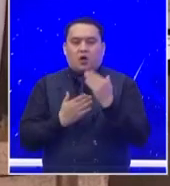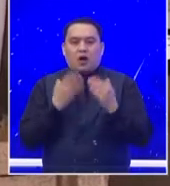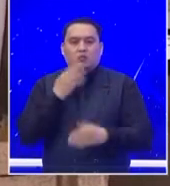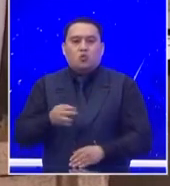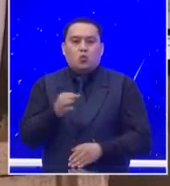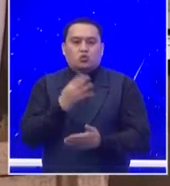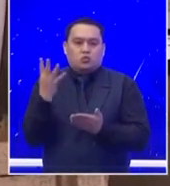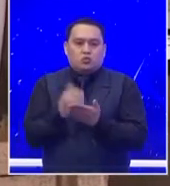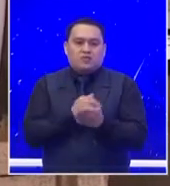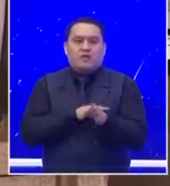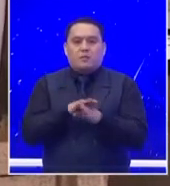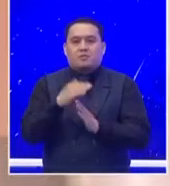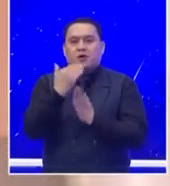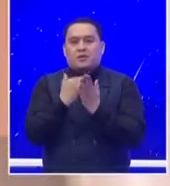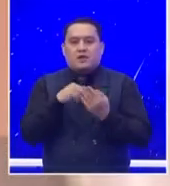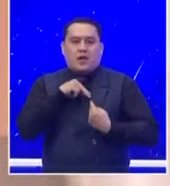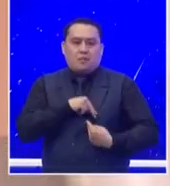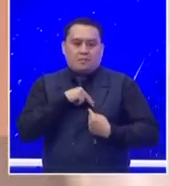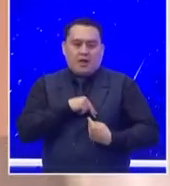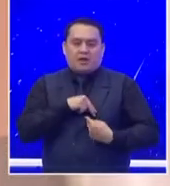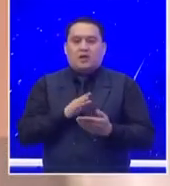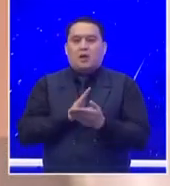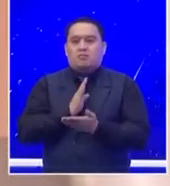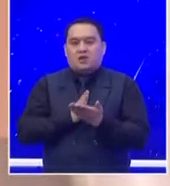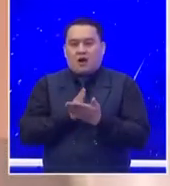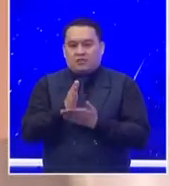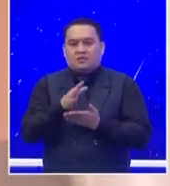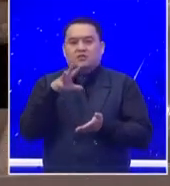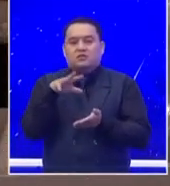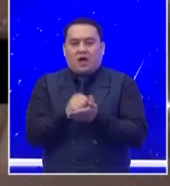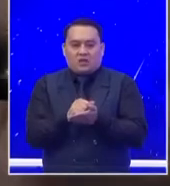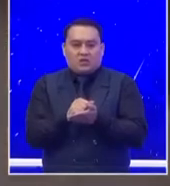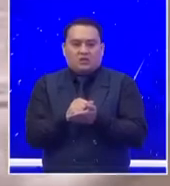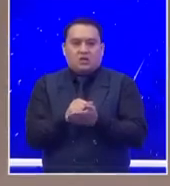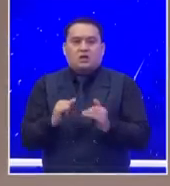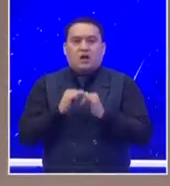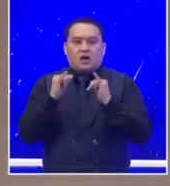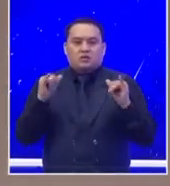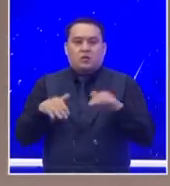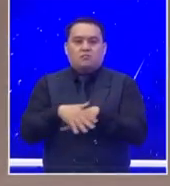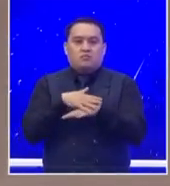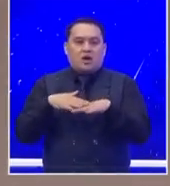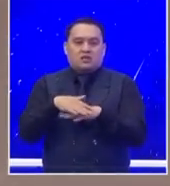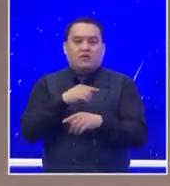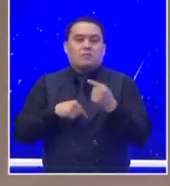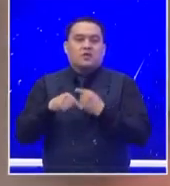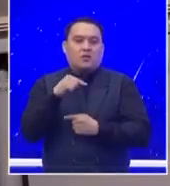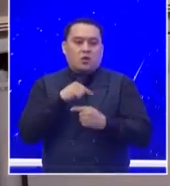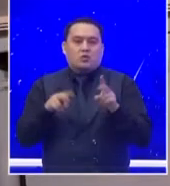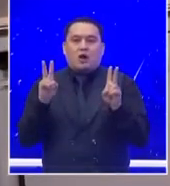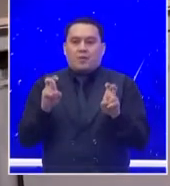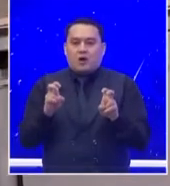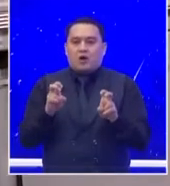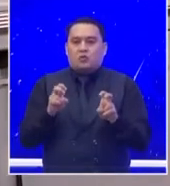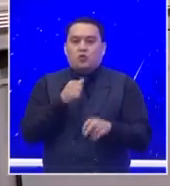области успешно реализуется программа «Еңбек», которая направлена на продуктивную занятость и развитие массового предпринимательства, в рамках